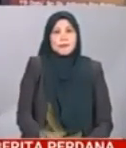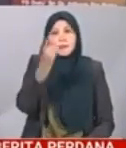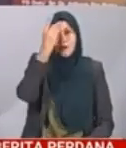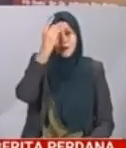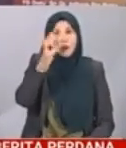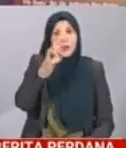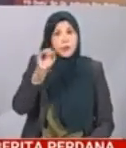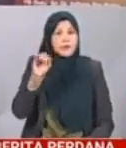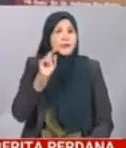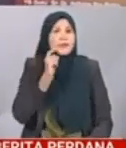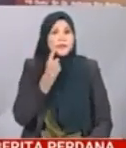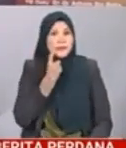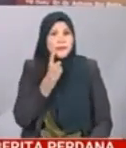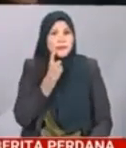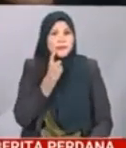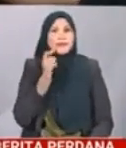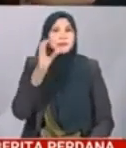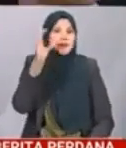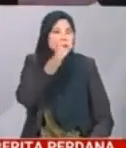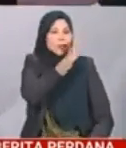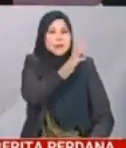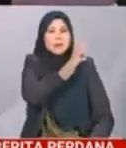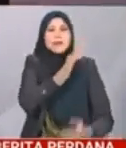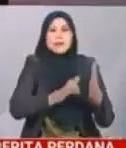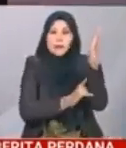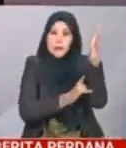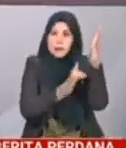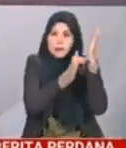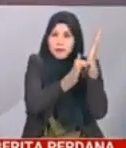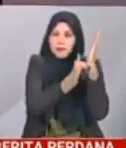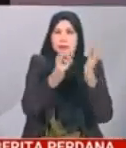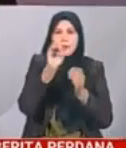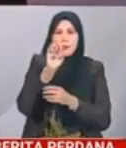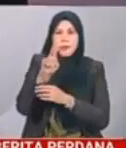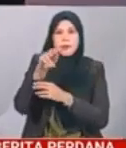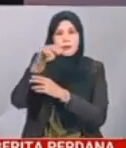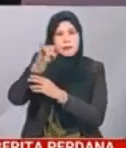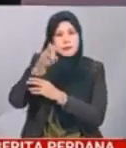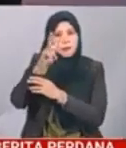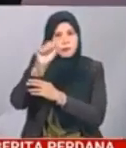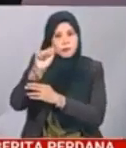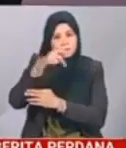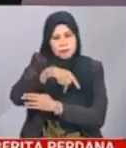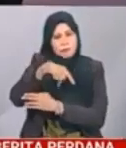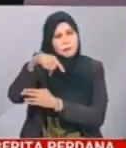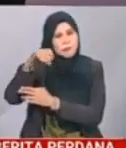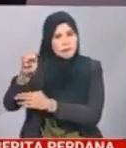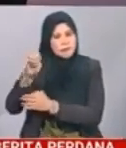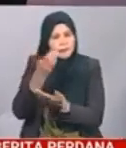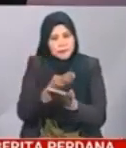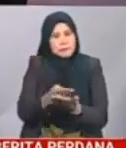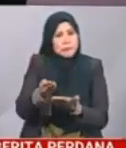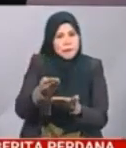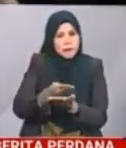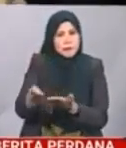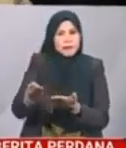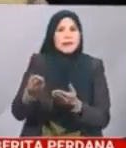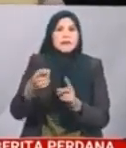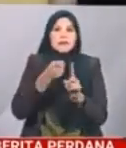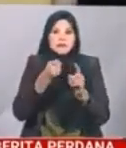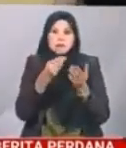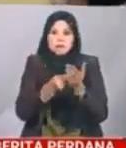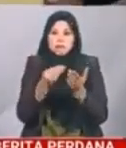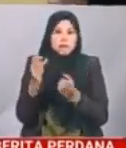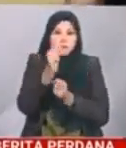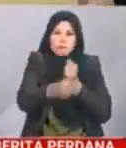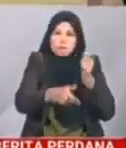Datuk Seri Siti Nurhaliza yang juga pengerusi Yayasan Nur Jiwa berkata PPE itu dibeli menggunakan wang derma yang diterima dana